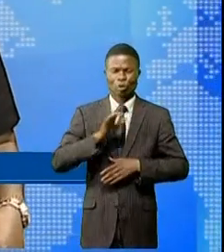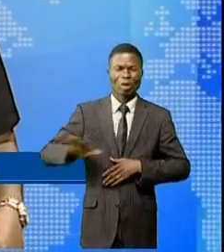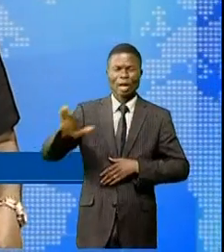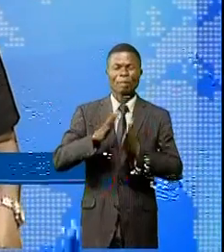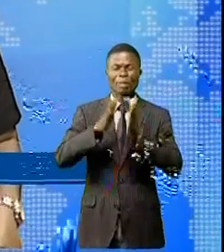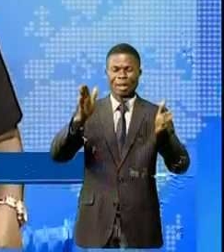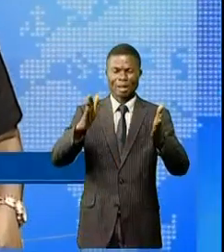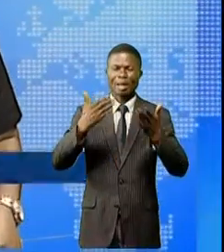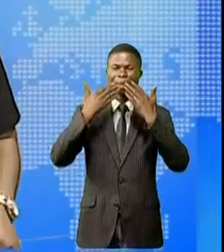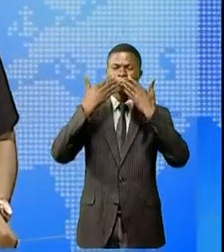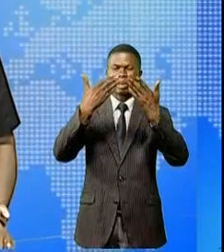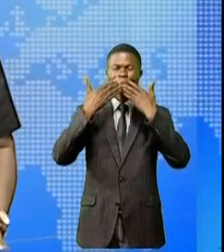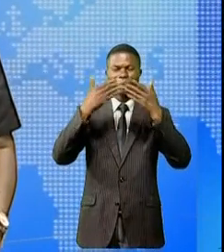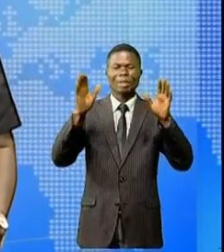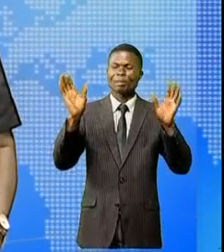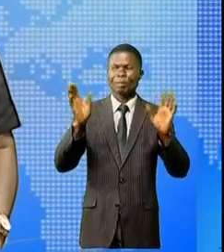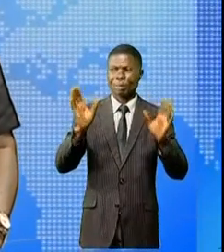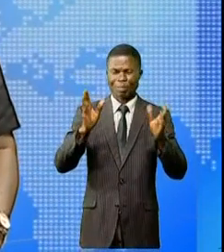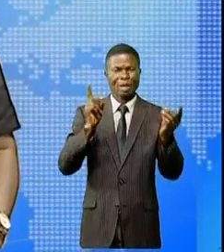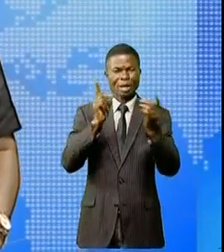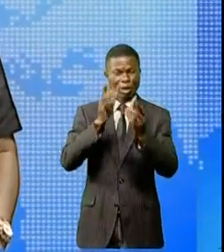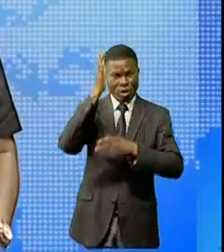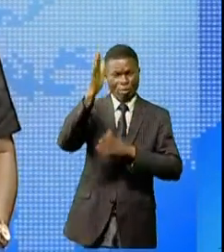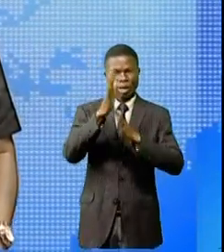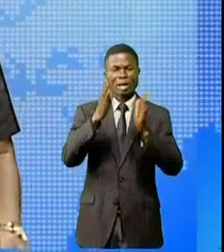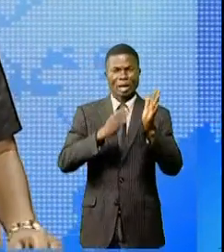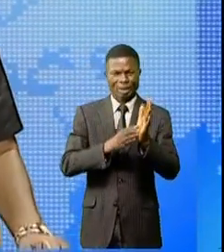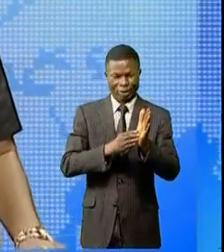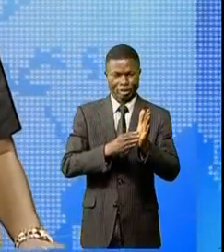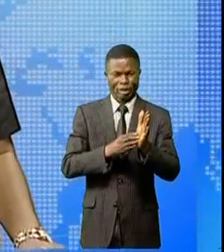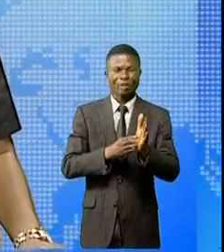Luamba. Restez branchés et gardez vos yeux bien ouverts sur le programme de la radio.